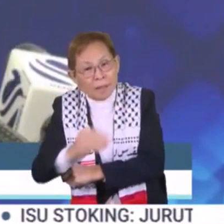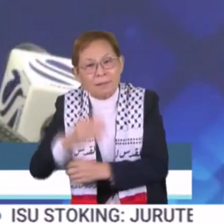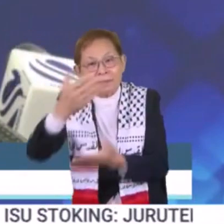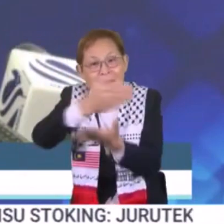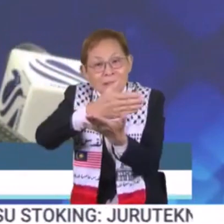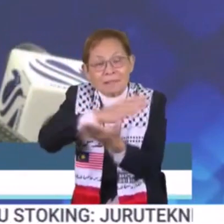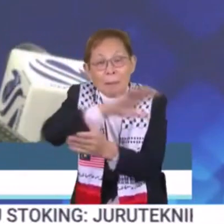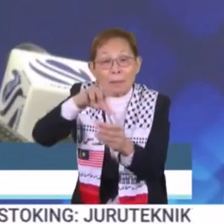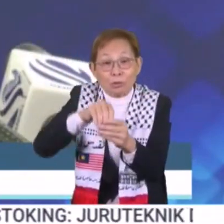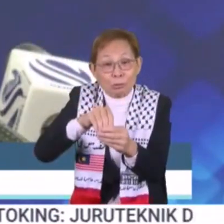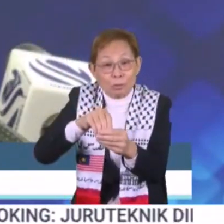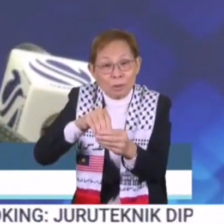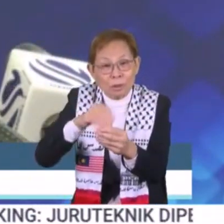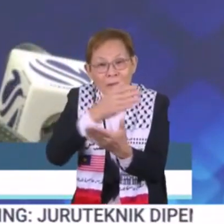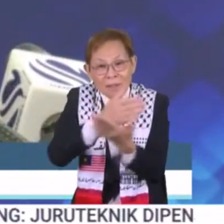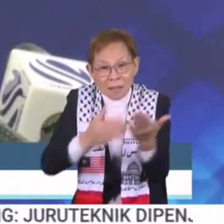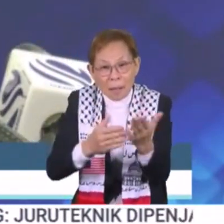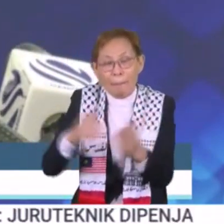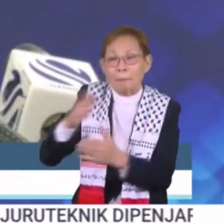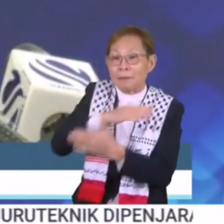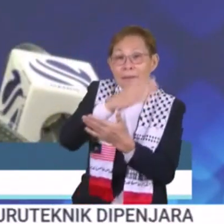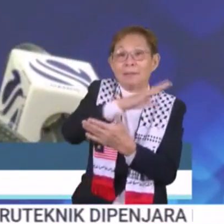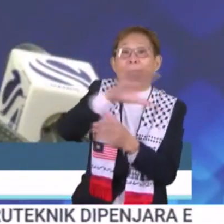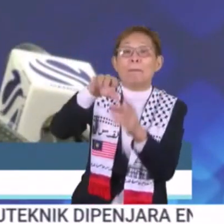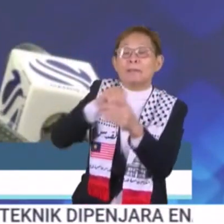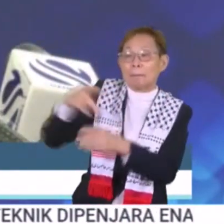setelah Perdana Menteri sendiri